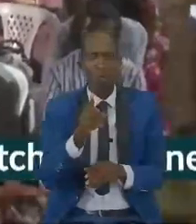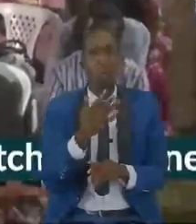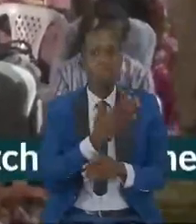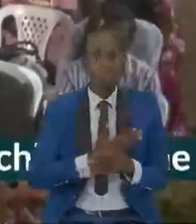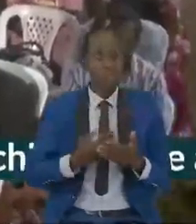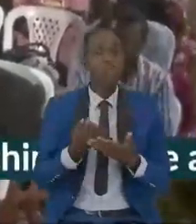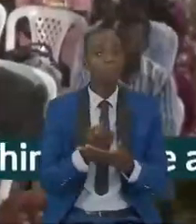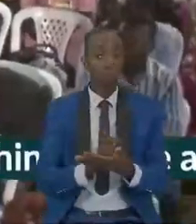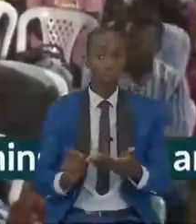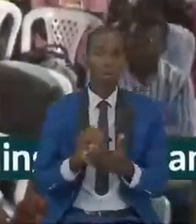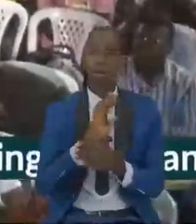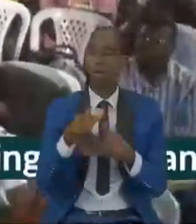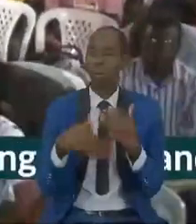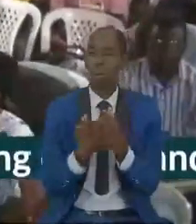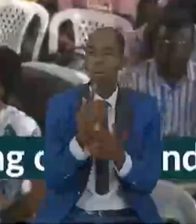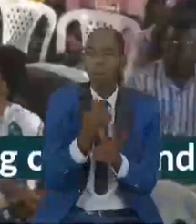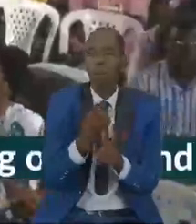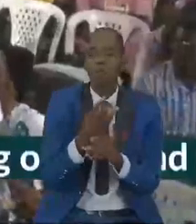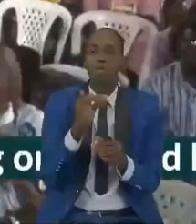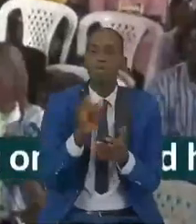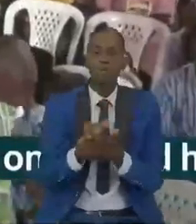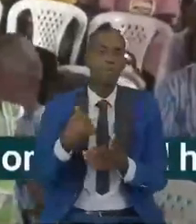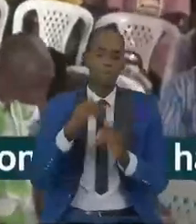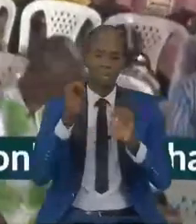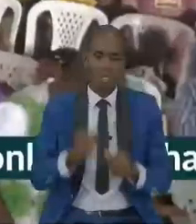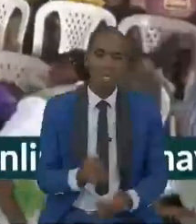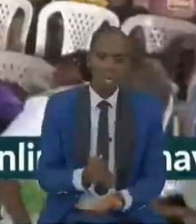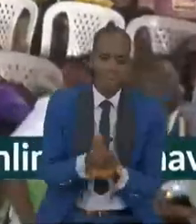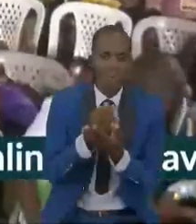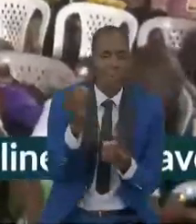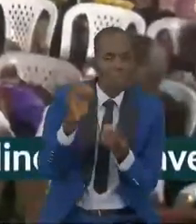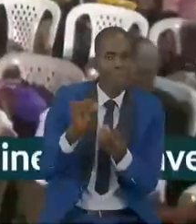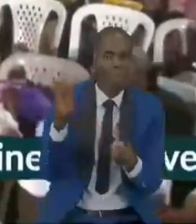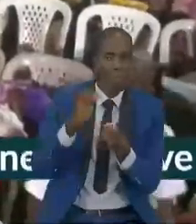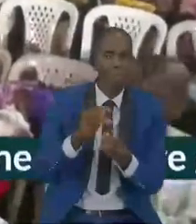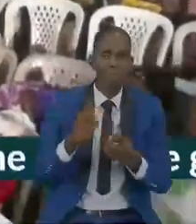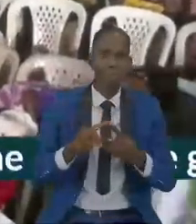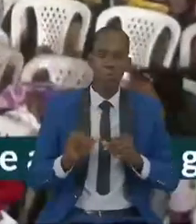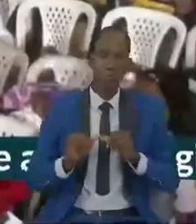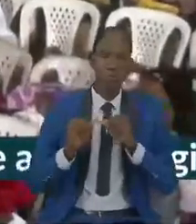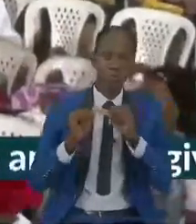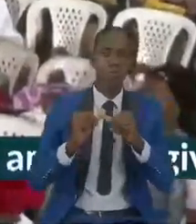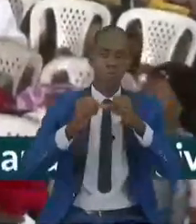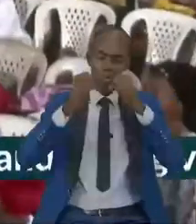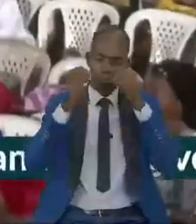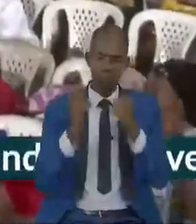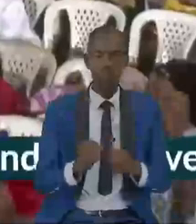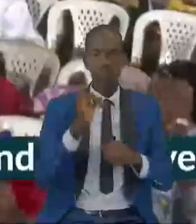alors, vous allez écrire tout cela et ce qui va nous aider à faire le